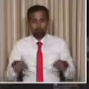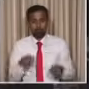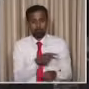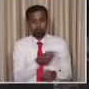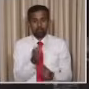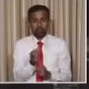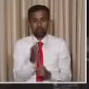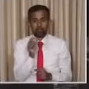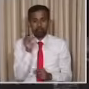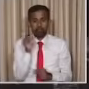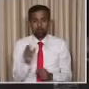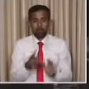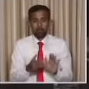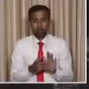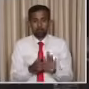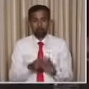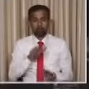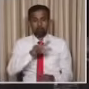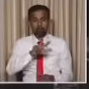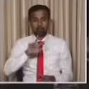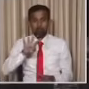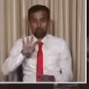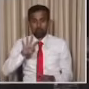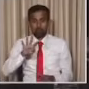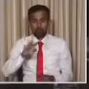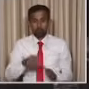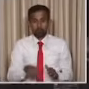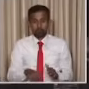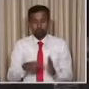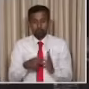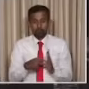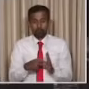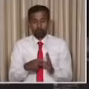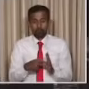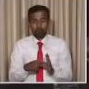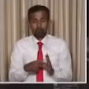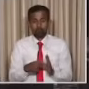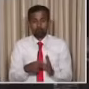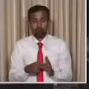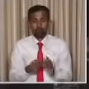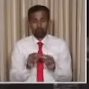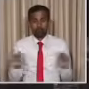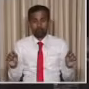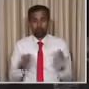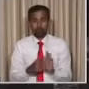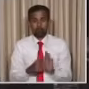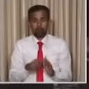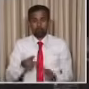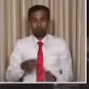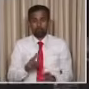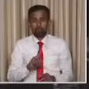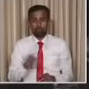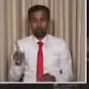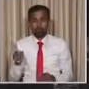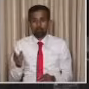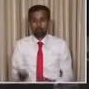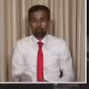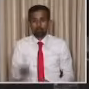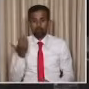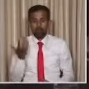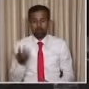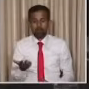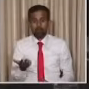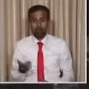ජනාධිපතිවරු සඳහා මිලියන 84ක් තිබිච්ච එක මේ බජට් එකෙන් මේ අයවැය ශීර්ෂයෙන් මිලියන 110කට වැඩි කරලා තියෙනවා.